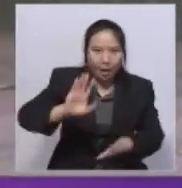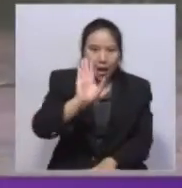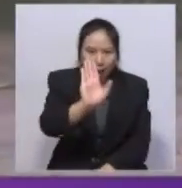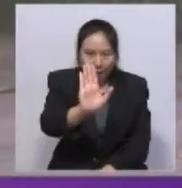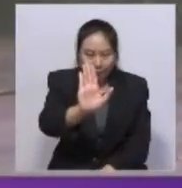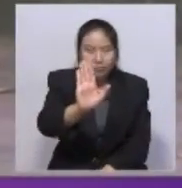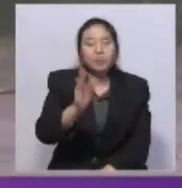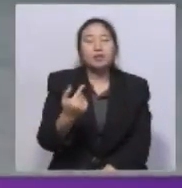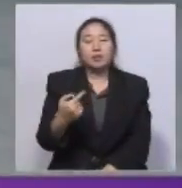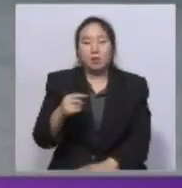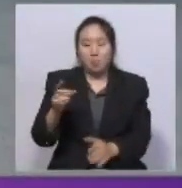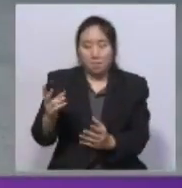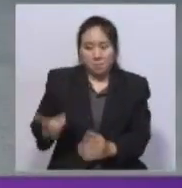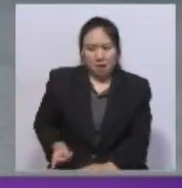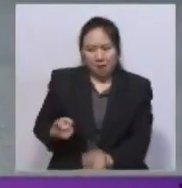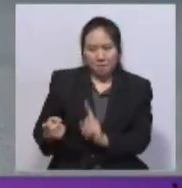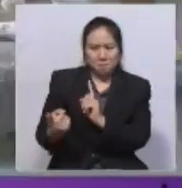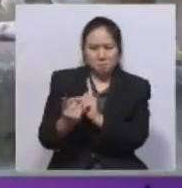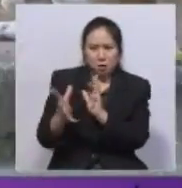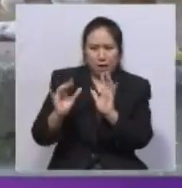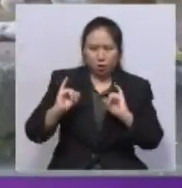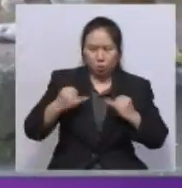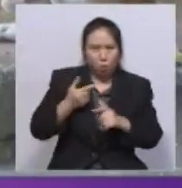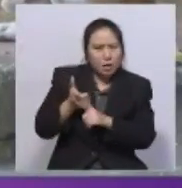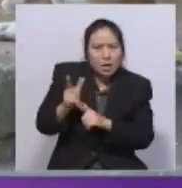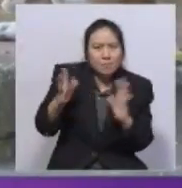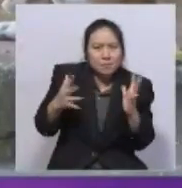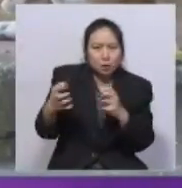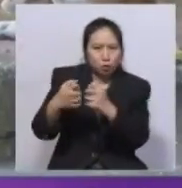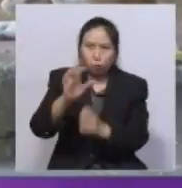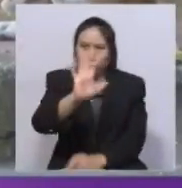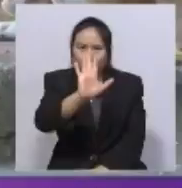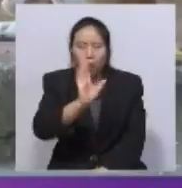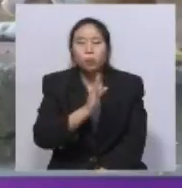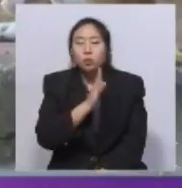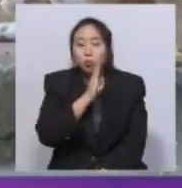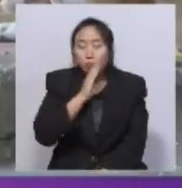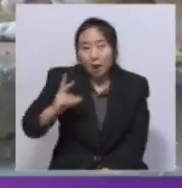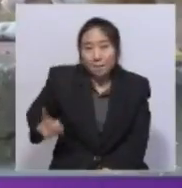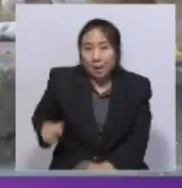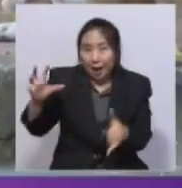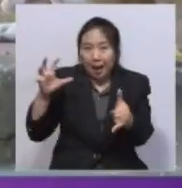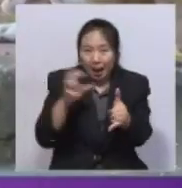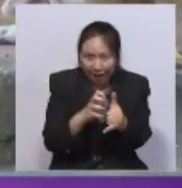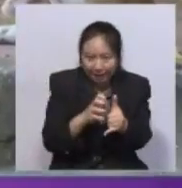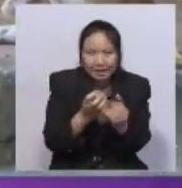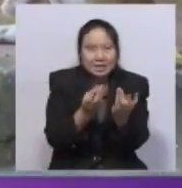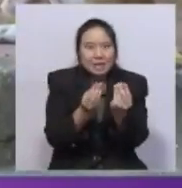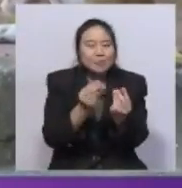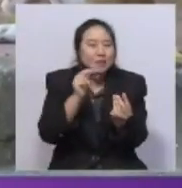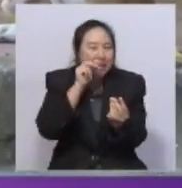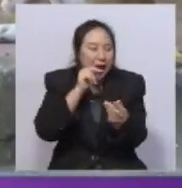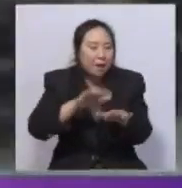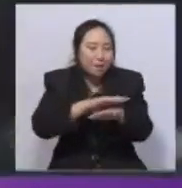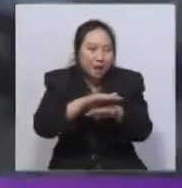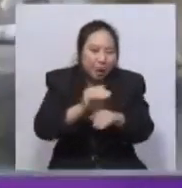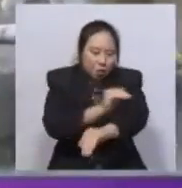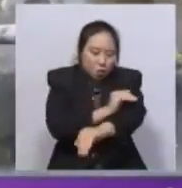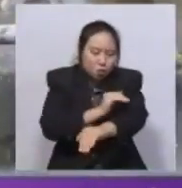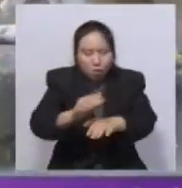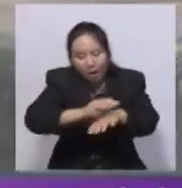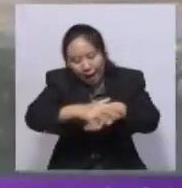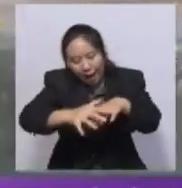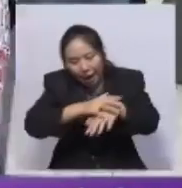ายุ่งกับสุนัขที่ไม่รู้จักหรือไม่มีเจ้าของหากถูกสุนัขกัดให้รีบล้างด้วยน้ำสบู่หรือน้ำสะอ